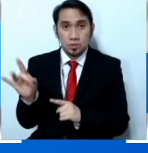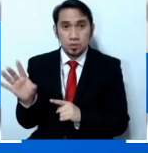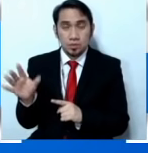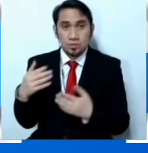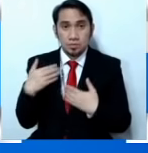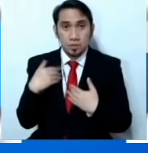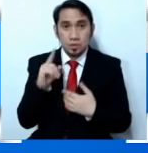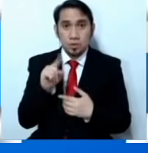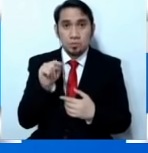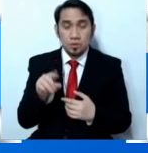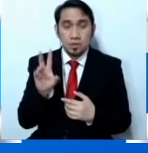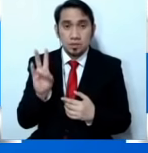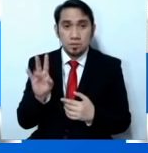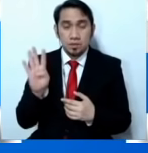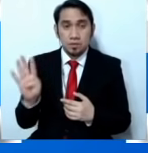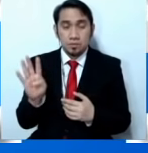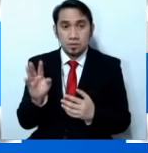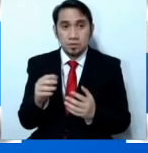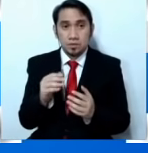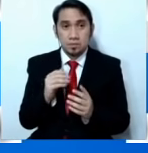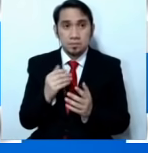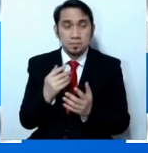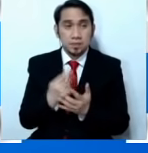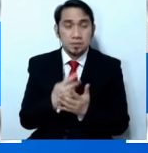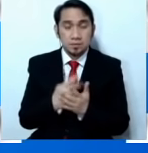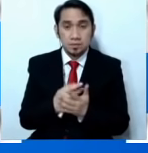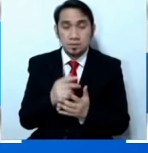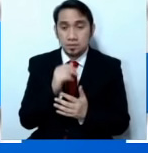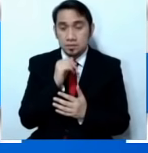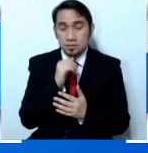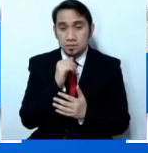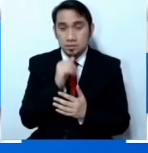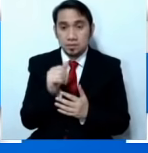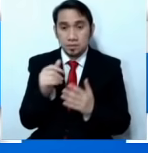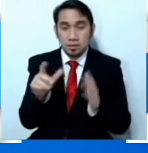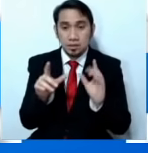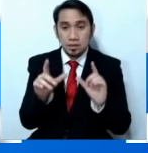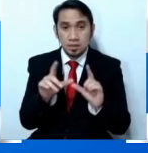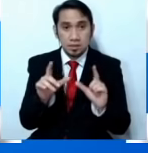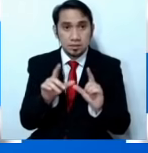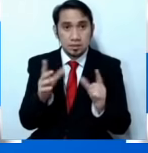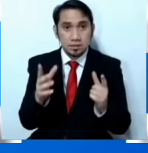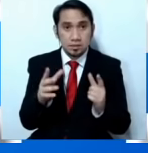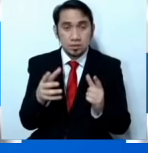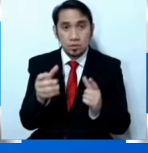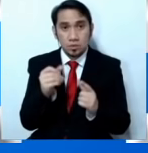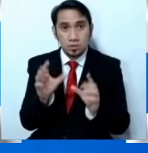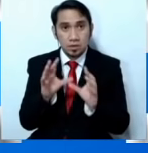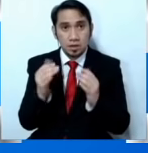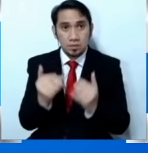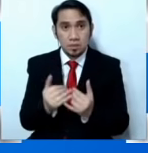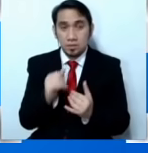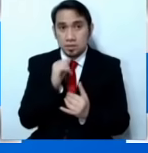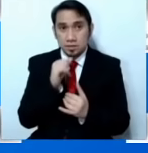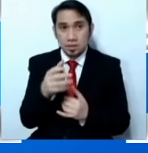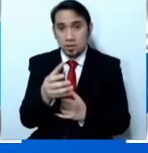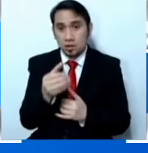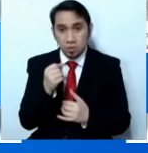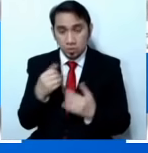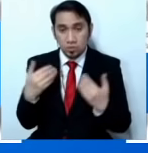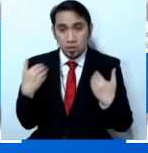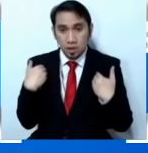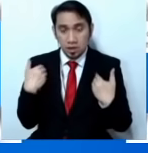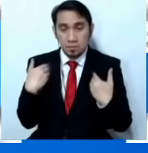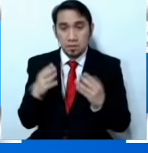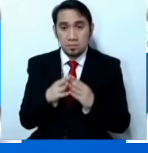pesos. Dagdag pa ni Trillanes, B-licenses ang hawak ng dalawang kumpanya kaya hindi sila dapat nakakuha ng malalaking proyekto.